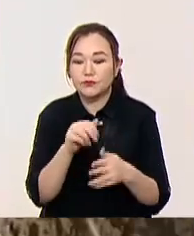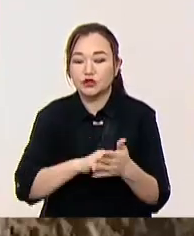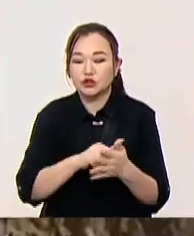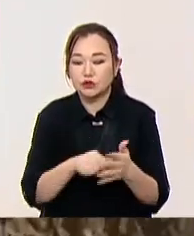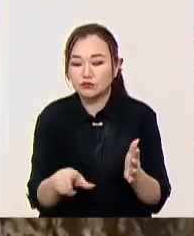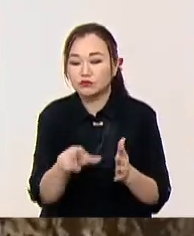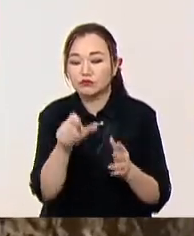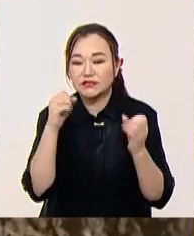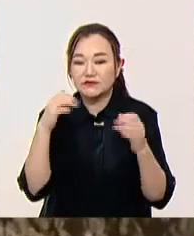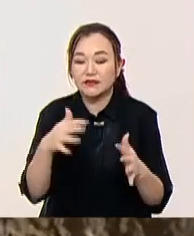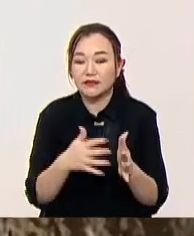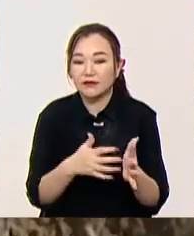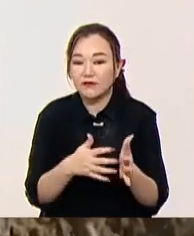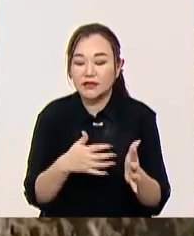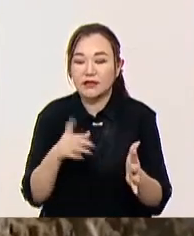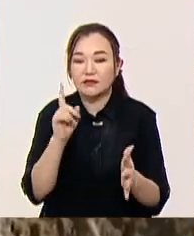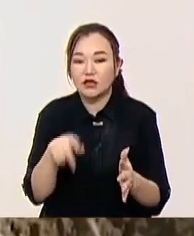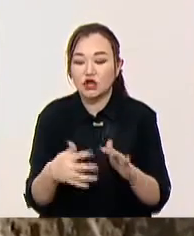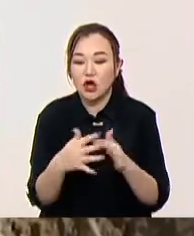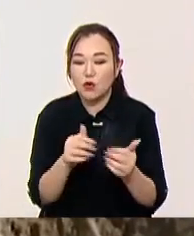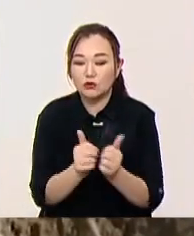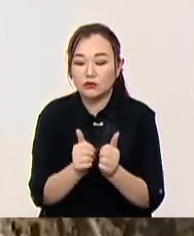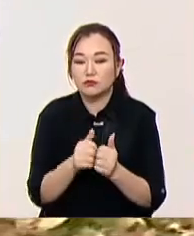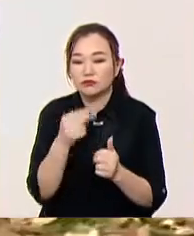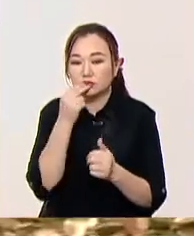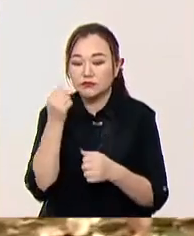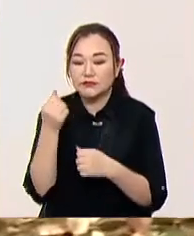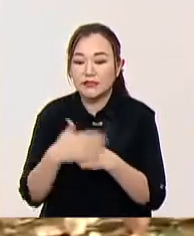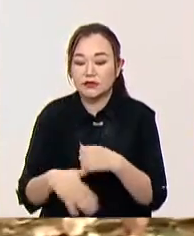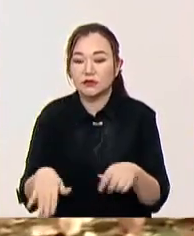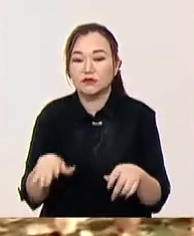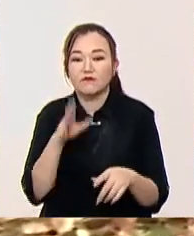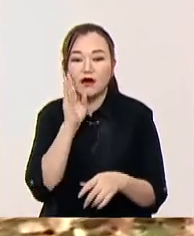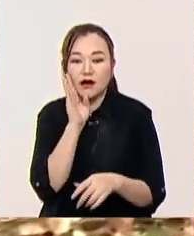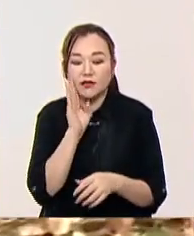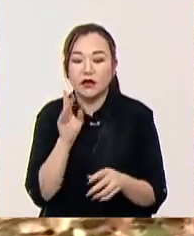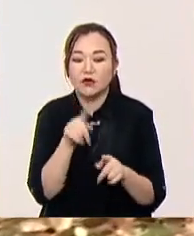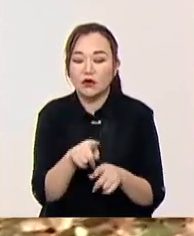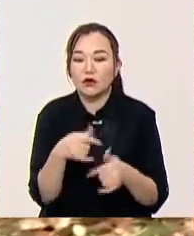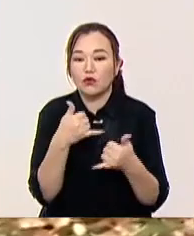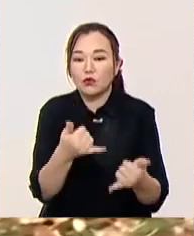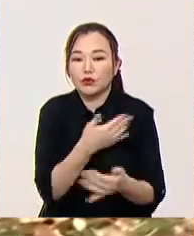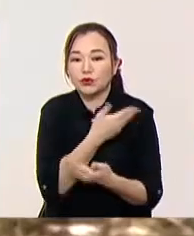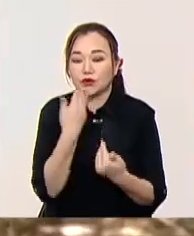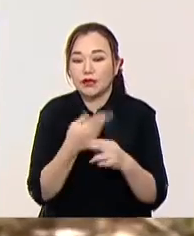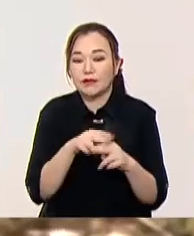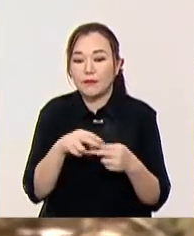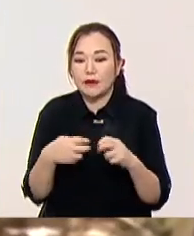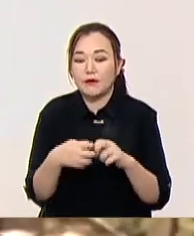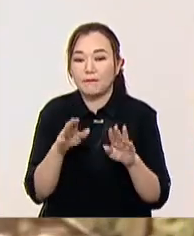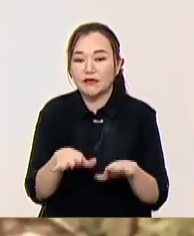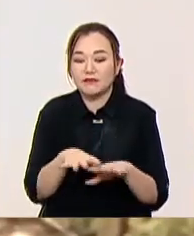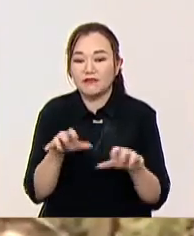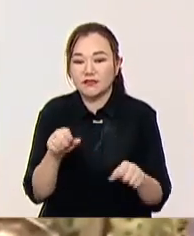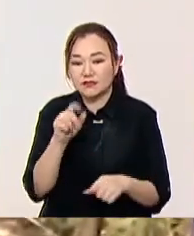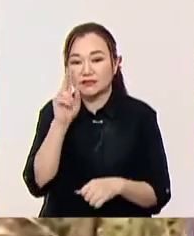да көше жарығы да жетпей қалған. Тіпті ауылдастары ішіп отырған орталықтандырылған ауызсу да бұларға бұйырмаған. Бұл мәселеден жергілікті билік